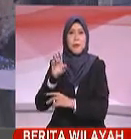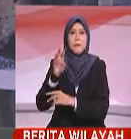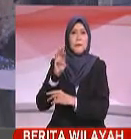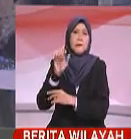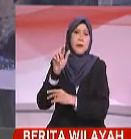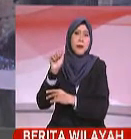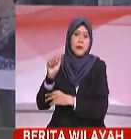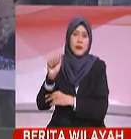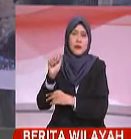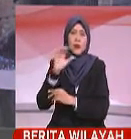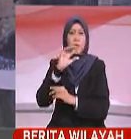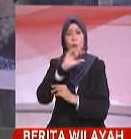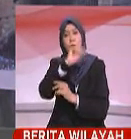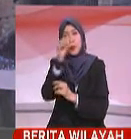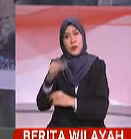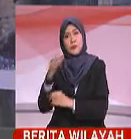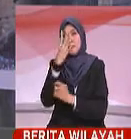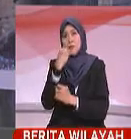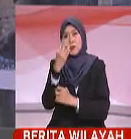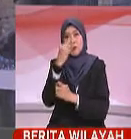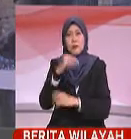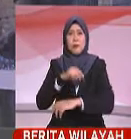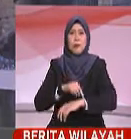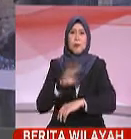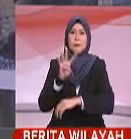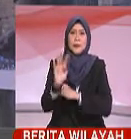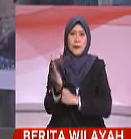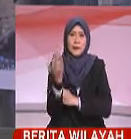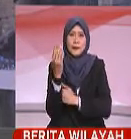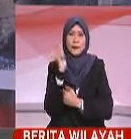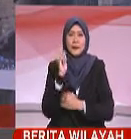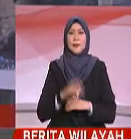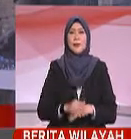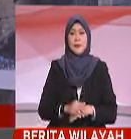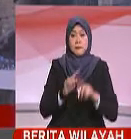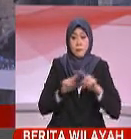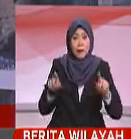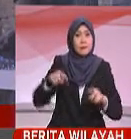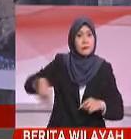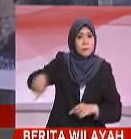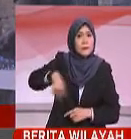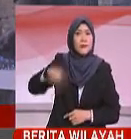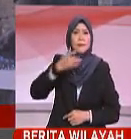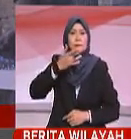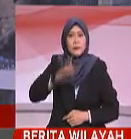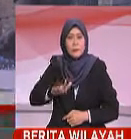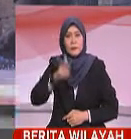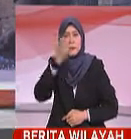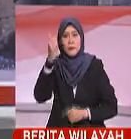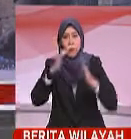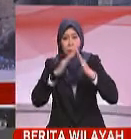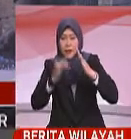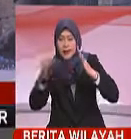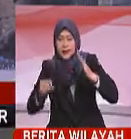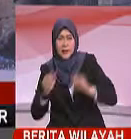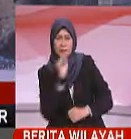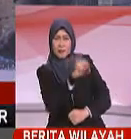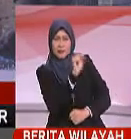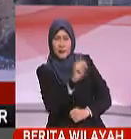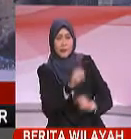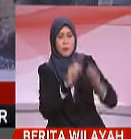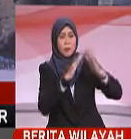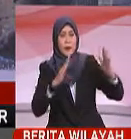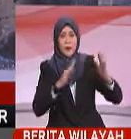Musang Kelantan kira-kira 4 pagi tadi. Bagaimanapun, mereka bernasib baik selepas dikejutkan jiran namun